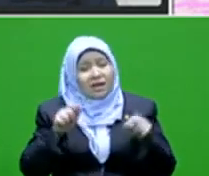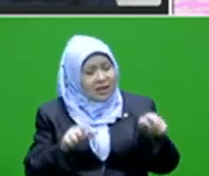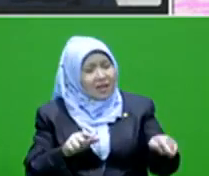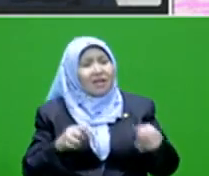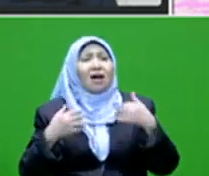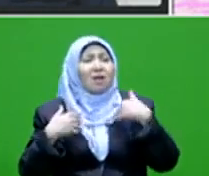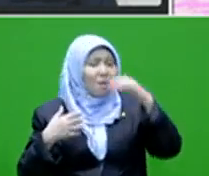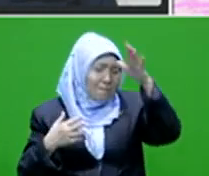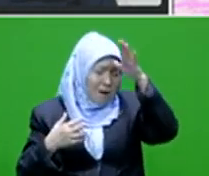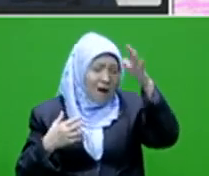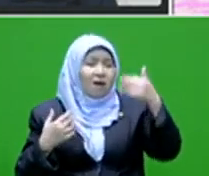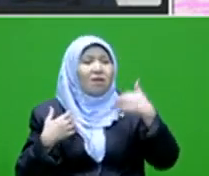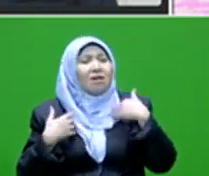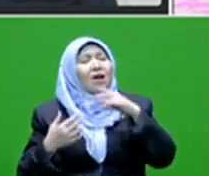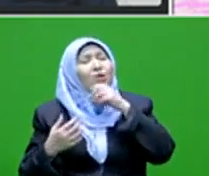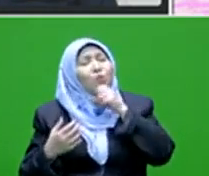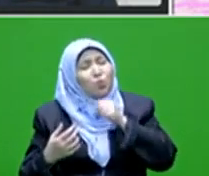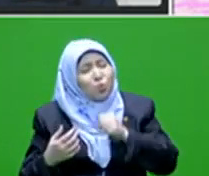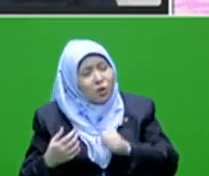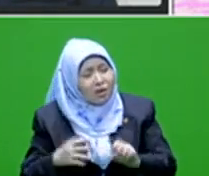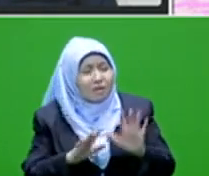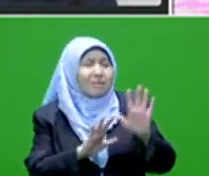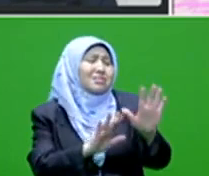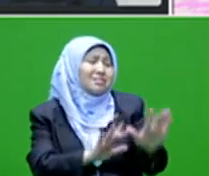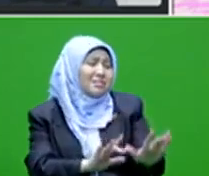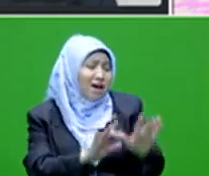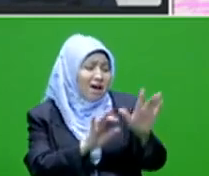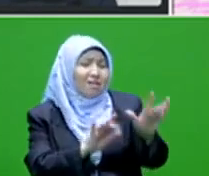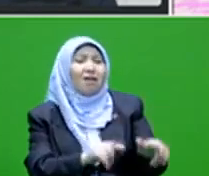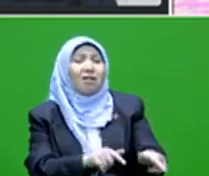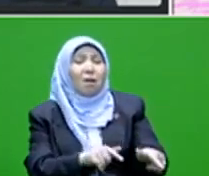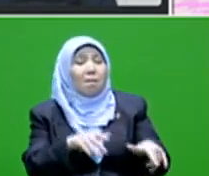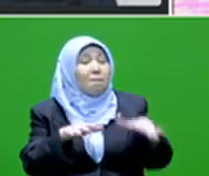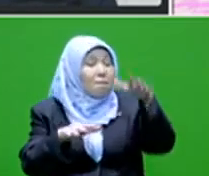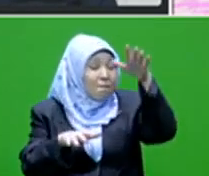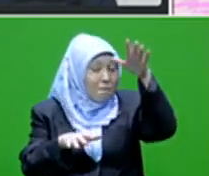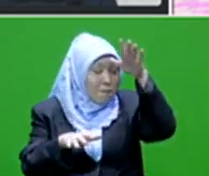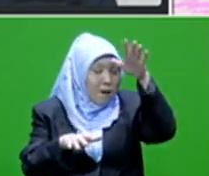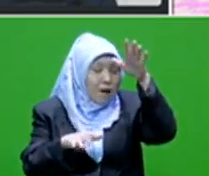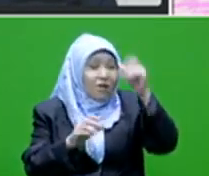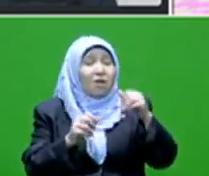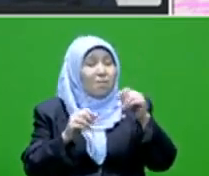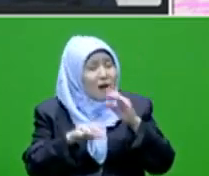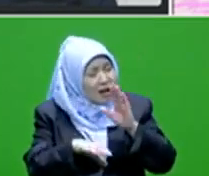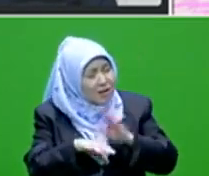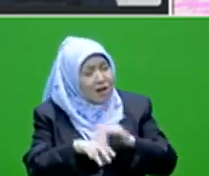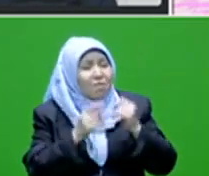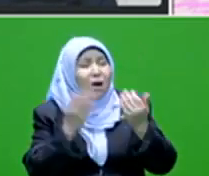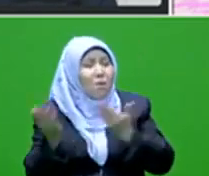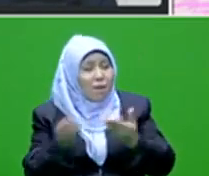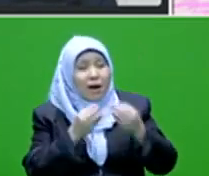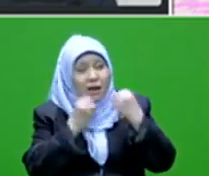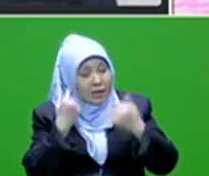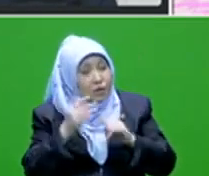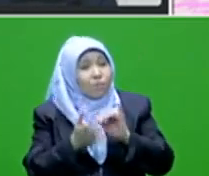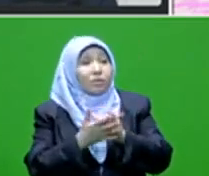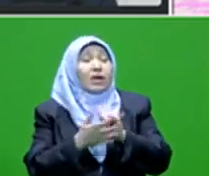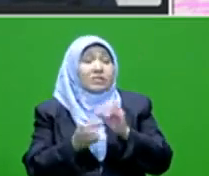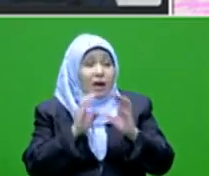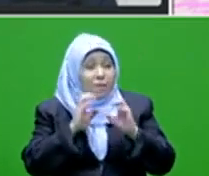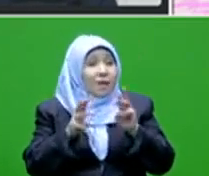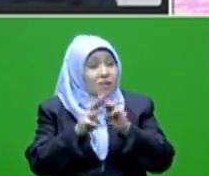ada pak dia yang tua. Kesian dekat dia. Pak dia kata suruh bawa balik. Dia balik tu kalau dalam bahasa kita kata lagu